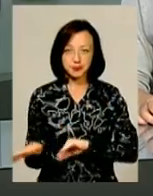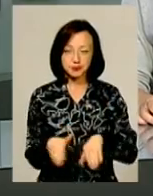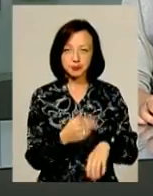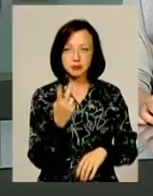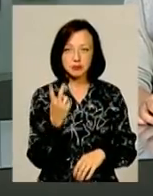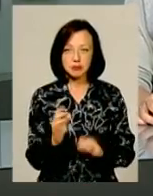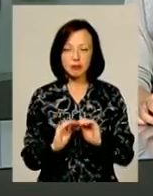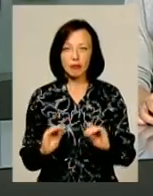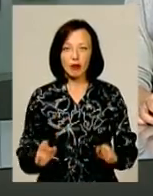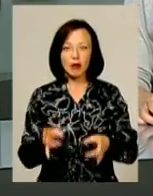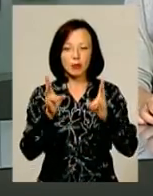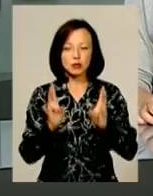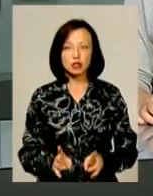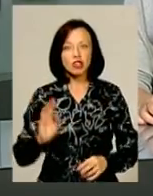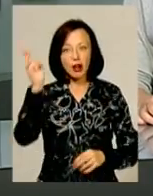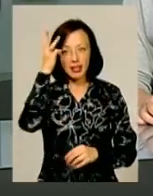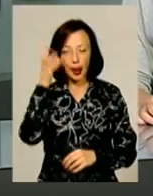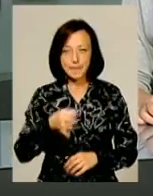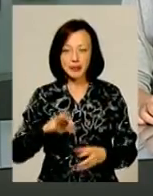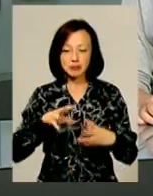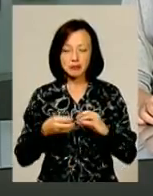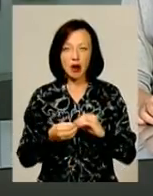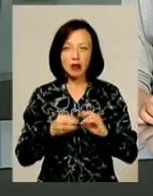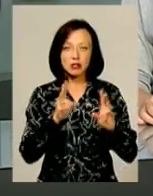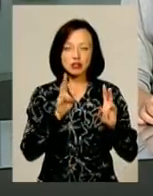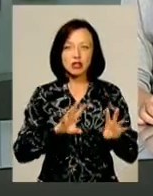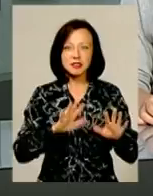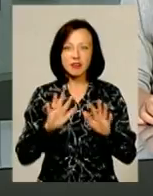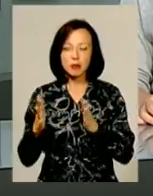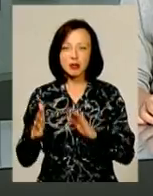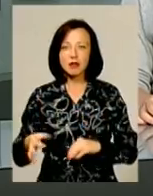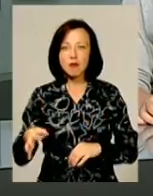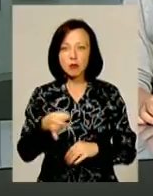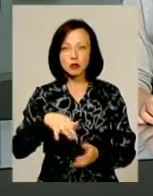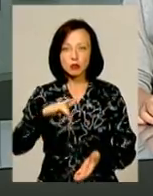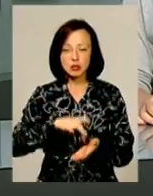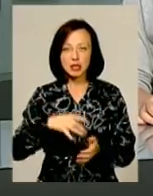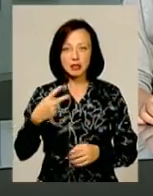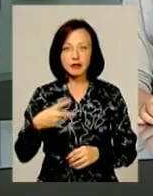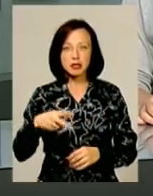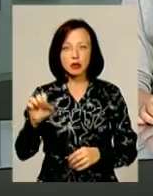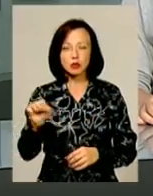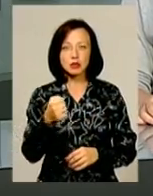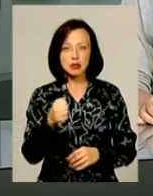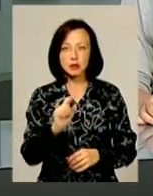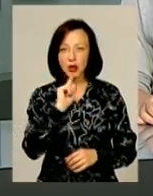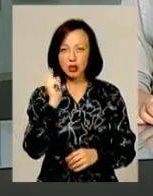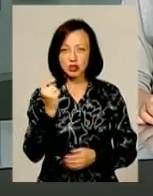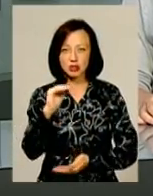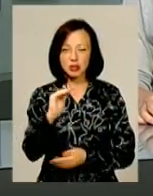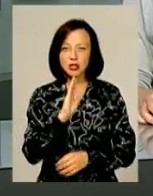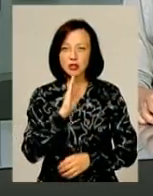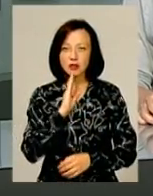Двоє дітей постраждали на Хмельниччині внаслідок нещасних випадків. В обласному центрі 20 серпня однорічна дівчинка